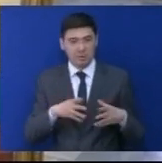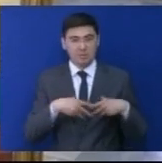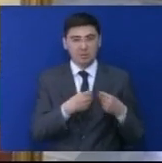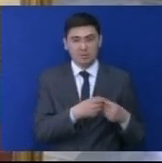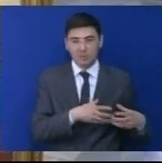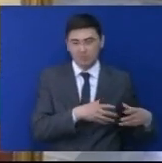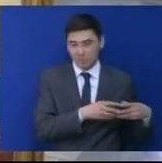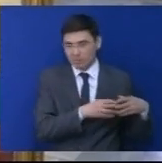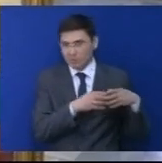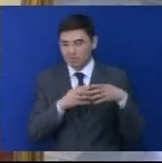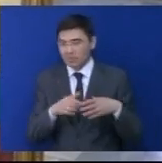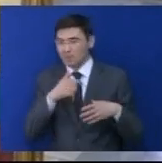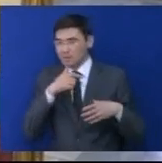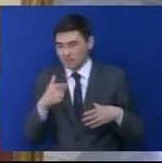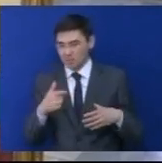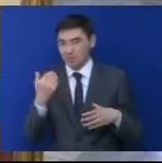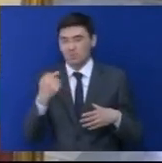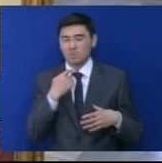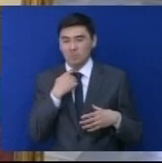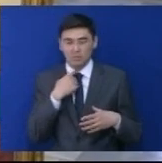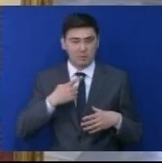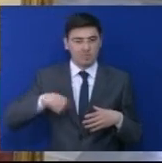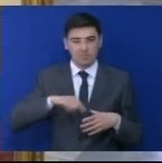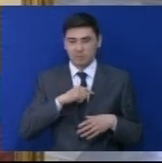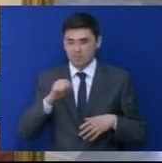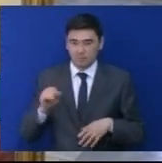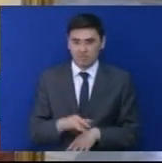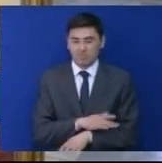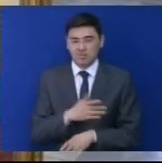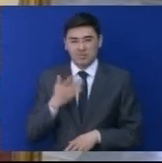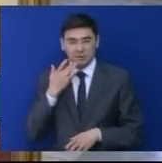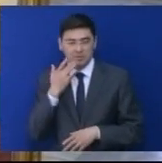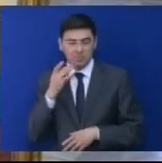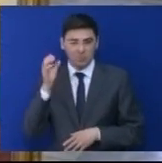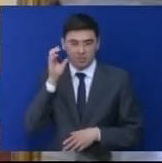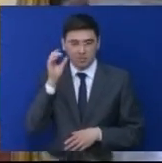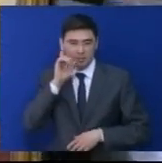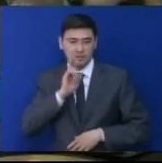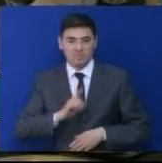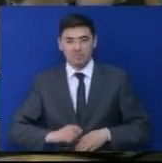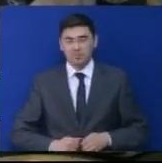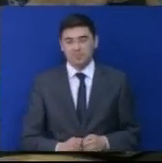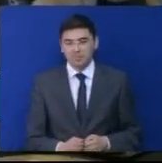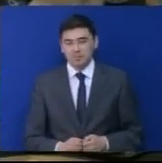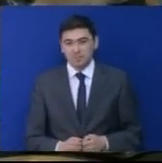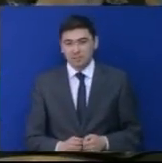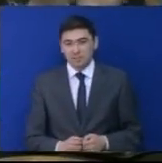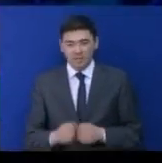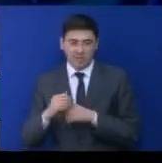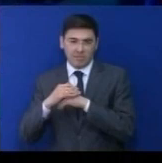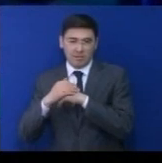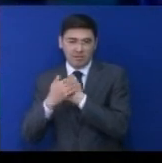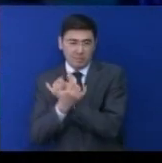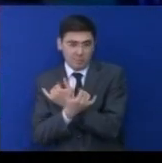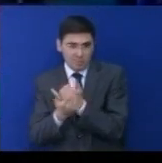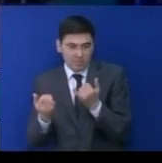мы поклонники ее творчества, ее голоса. Мы с удовольствием ее слушаем, наслаждаемся ее песнями. В ходе творческого вечера